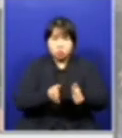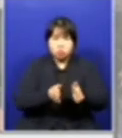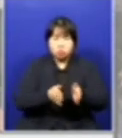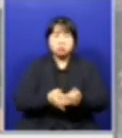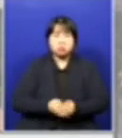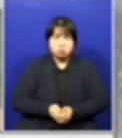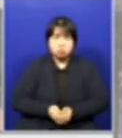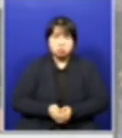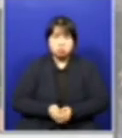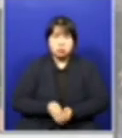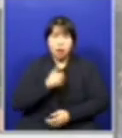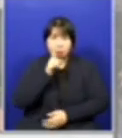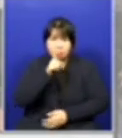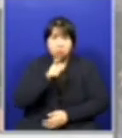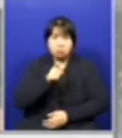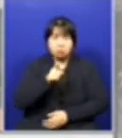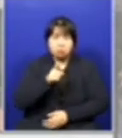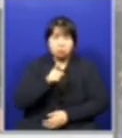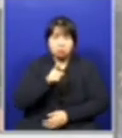ท่านประธานครับ